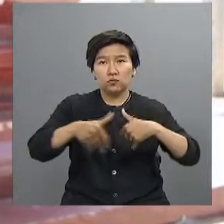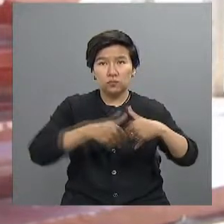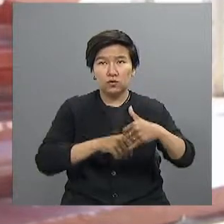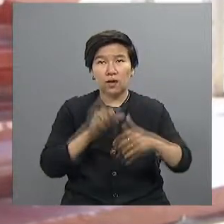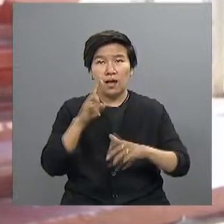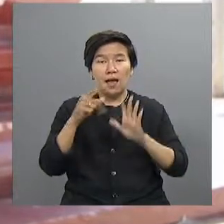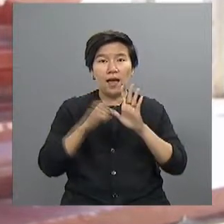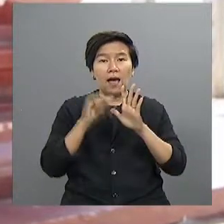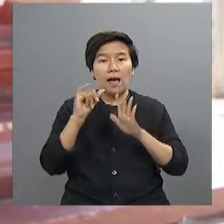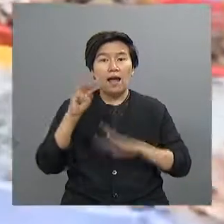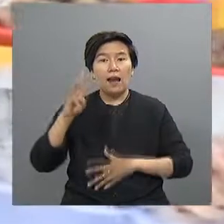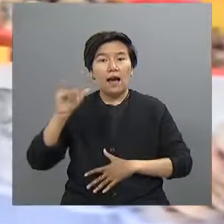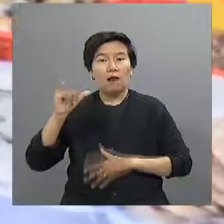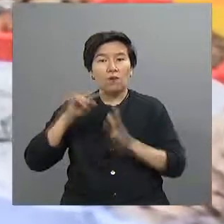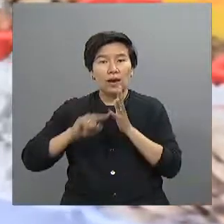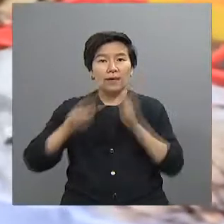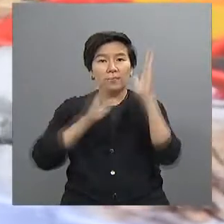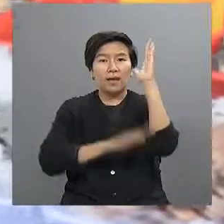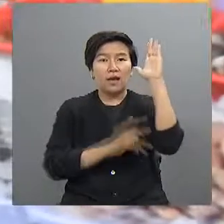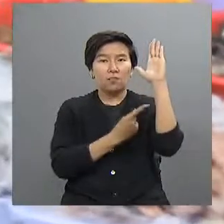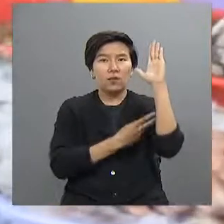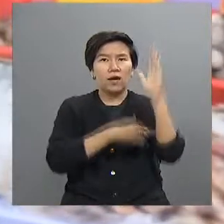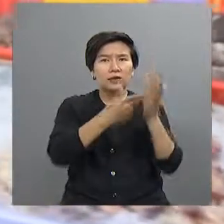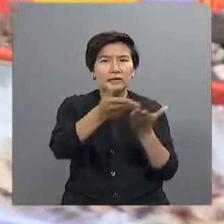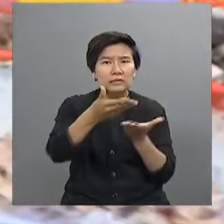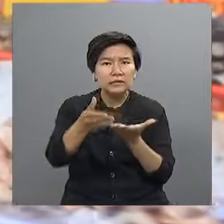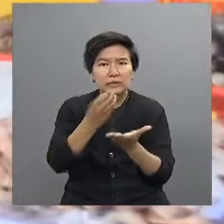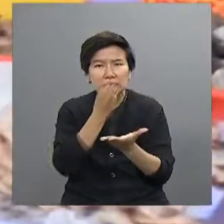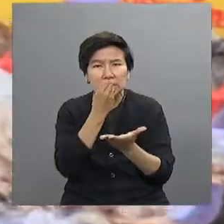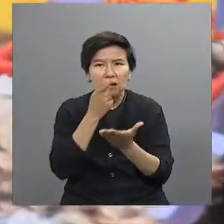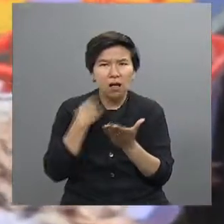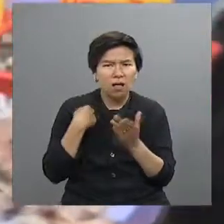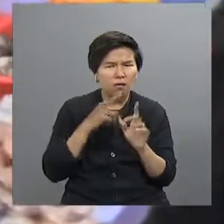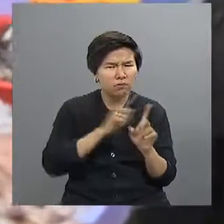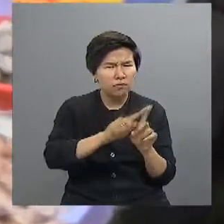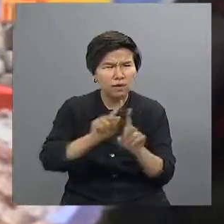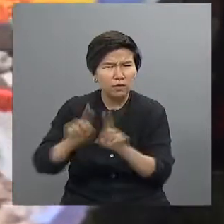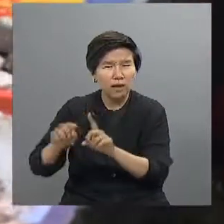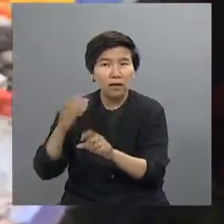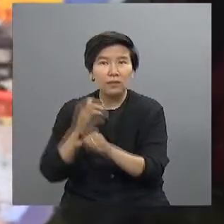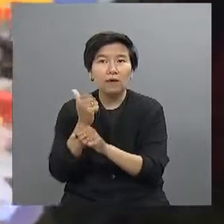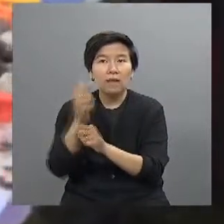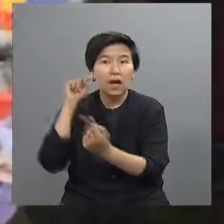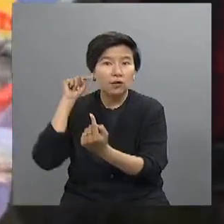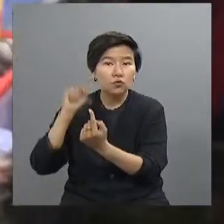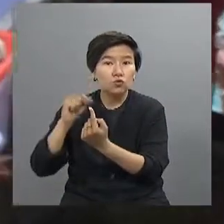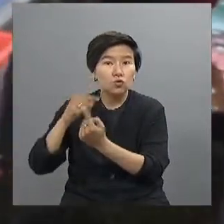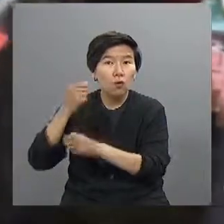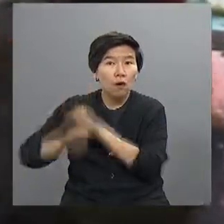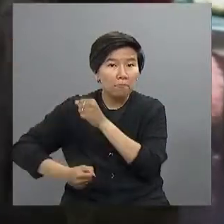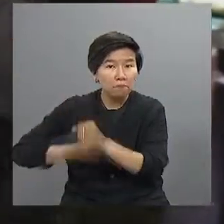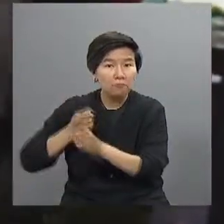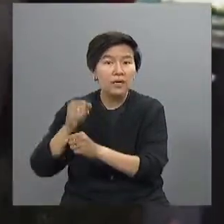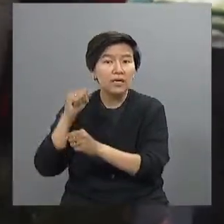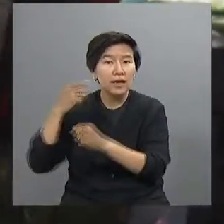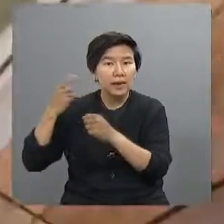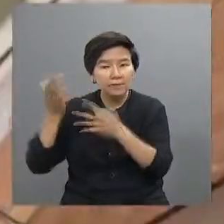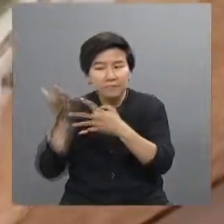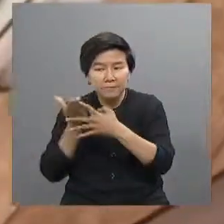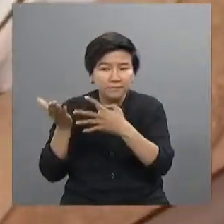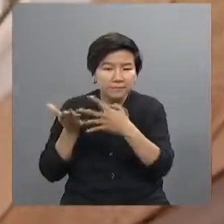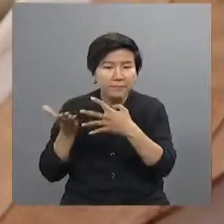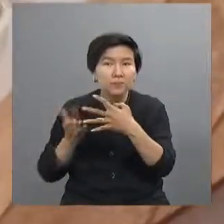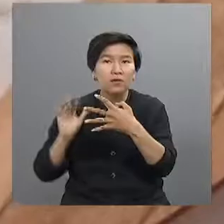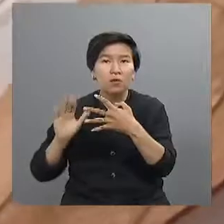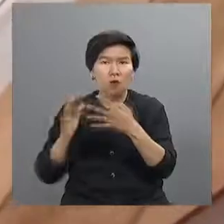ลาดที่สามารถเลือกซื้ออาหารทะเลนานาชนิดได้ตามฤดูกาลแต่ในช่วงนี้ผู้คนอาจจะบางต